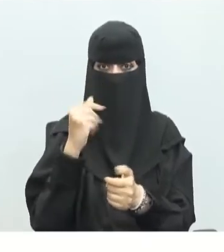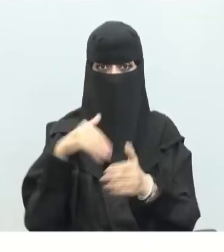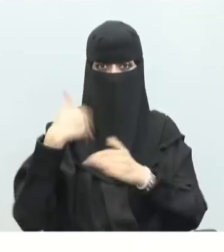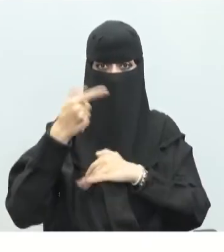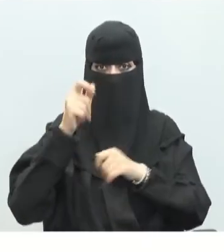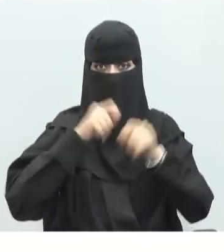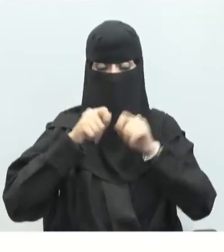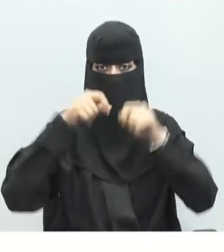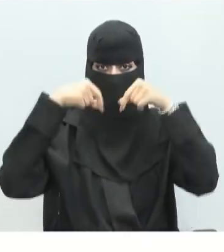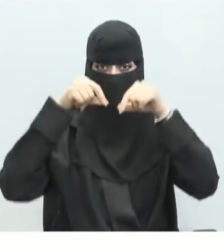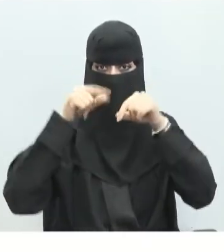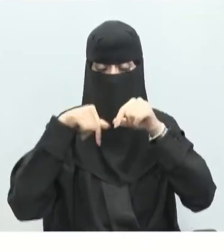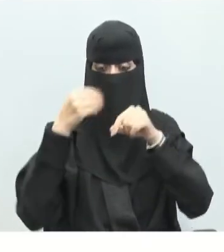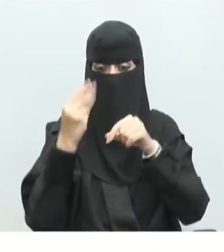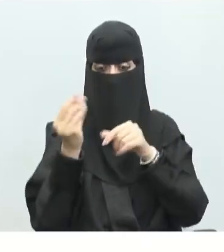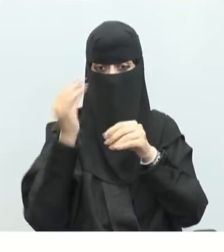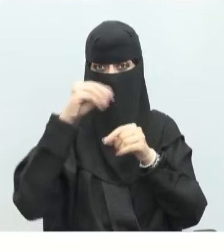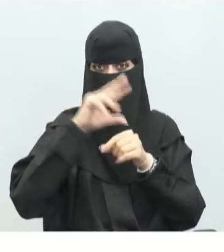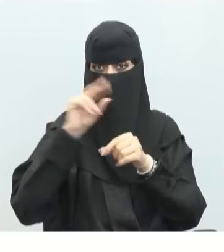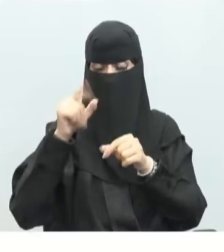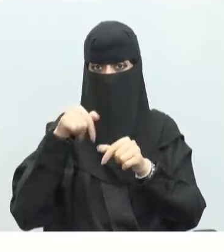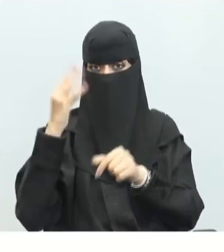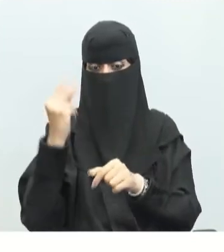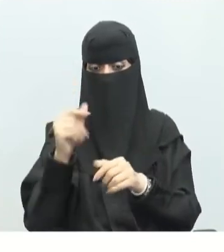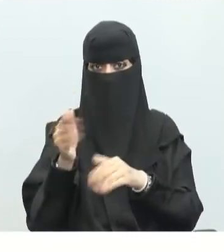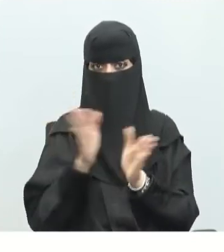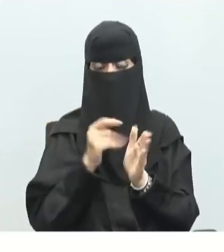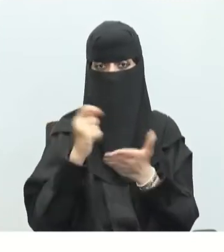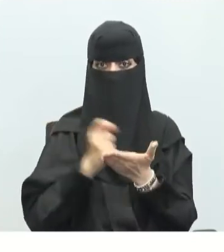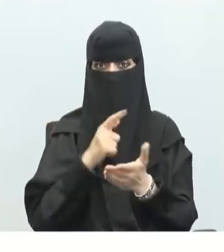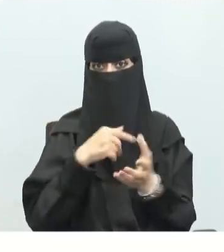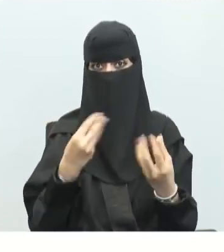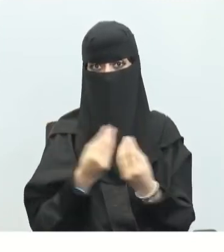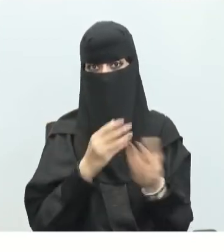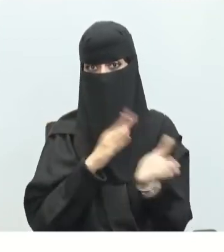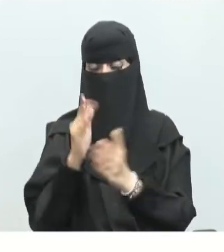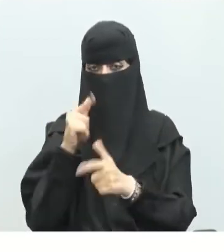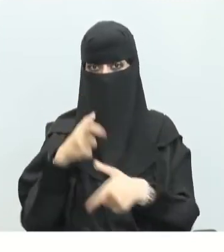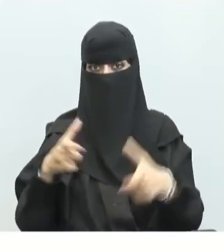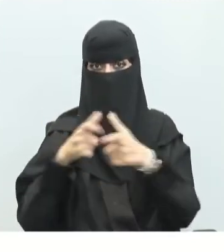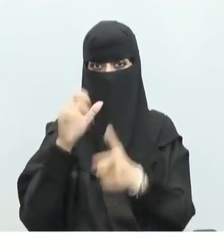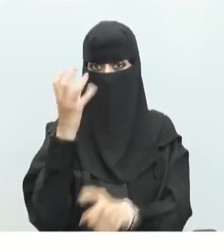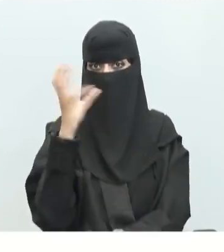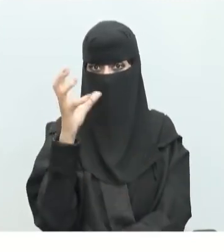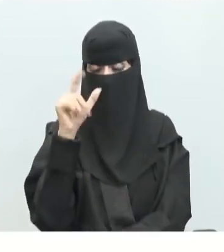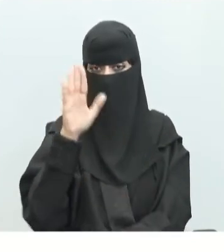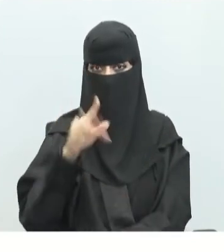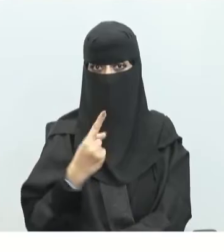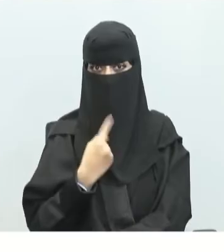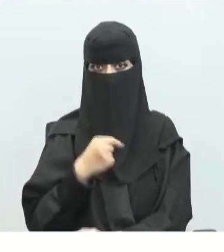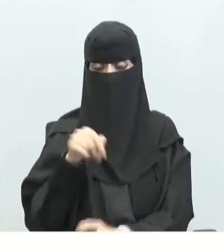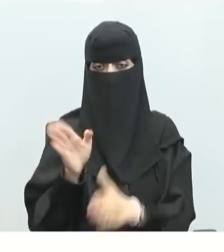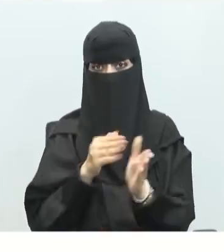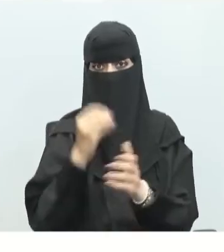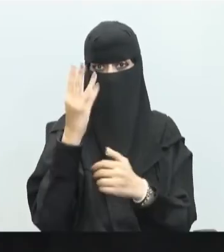يستعمل ورقه العمل وقطع العدد يمثل العدد ويكتبه يلا مع بعض لديه مجموعه من الكرات اريد ان